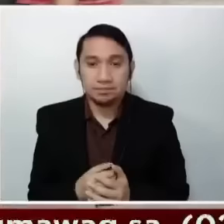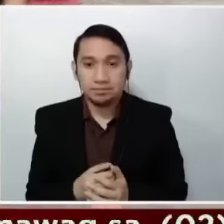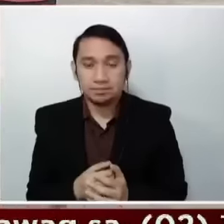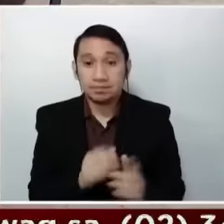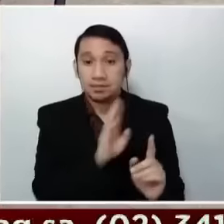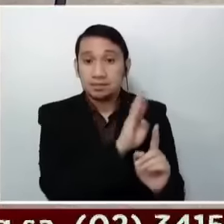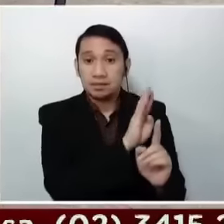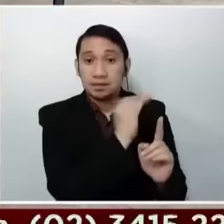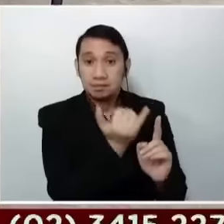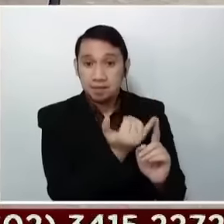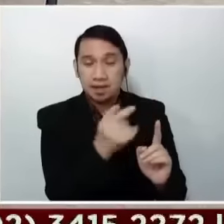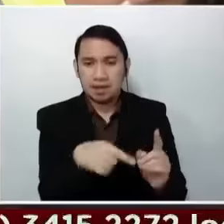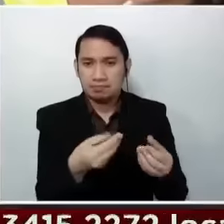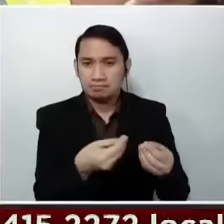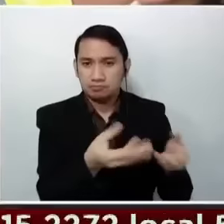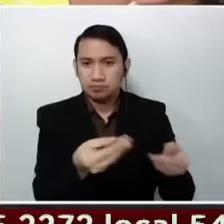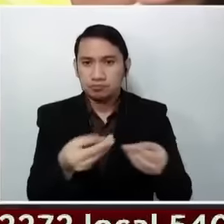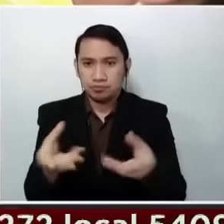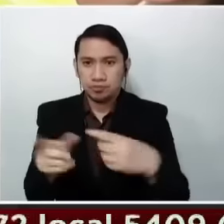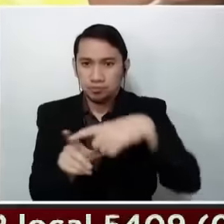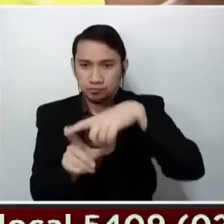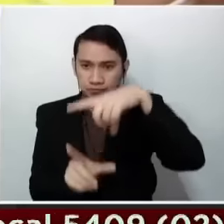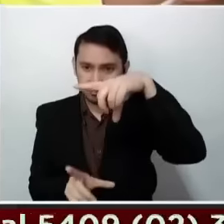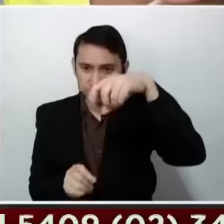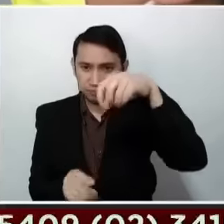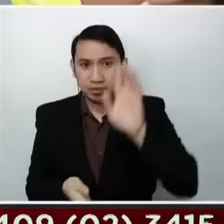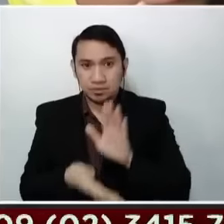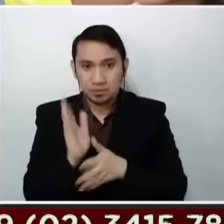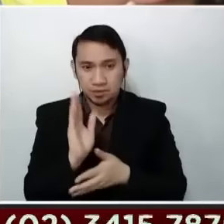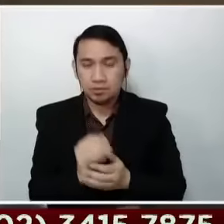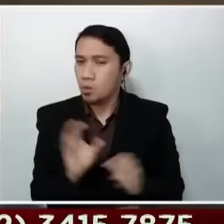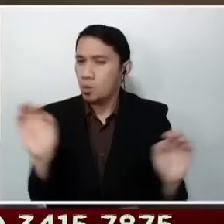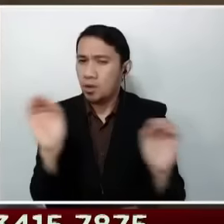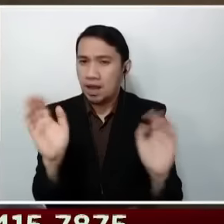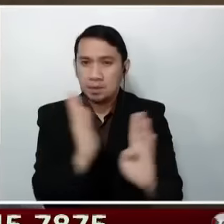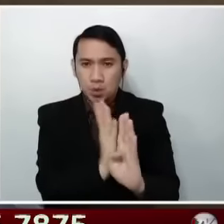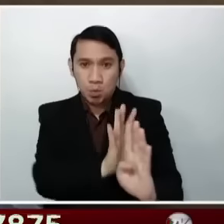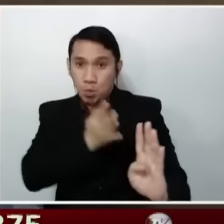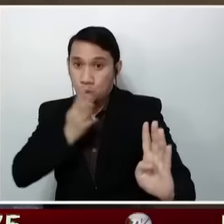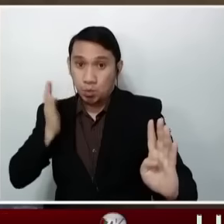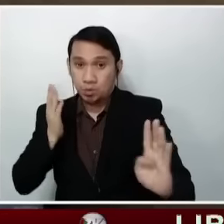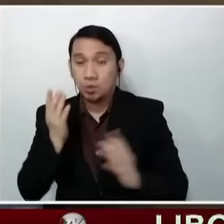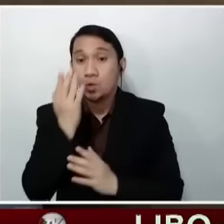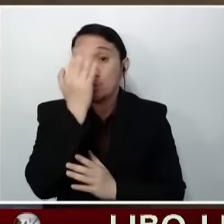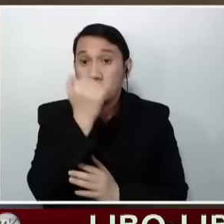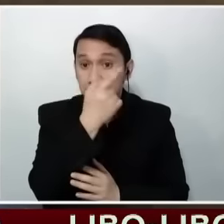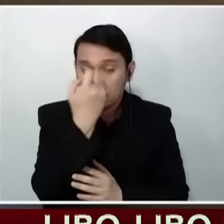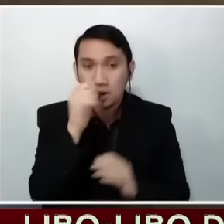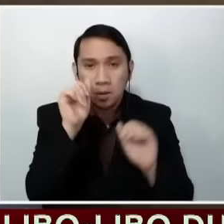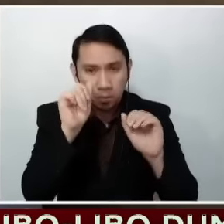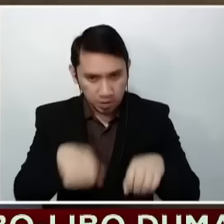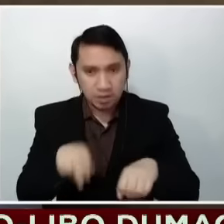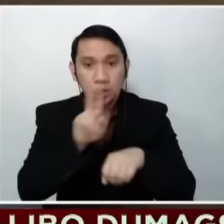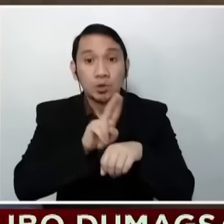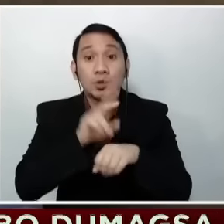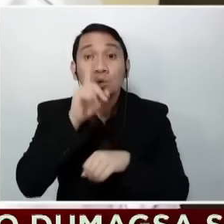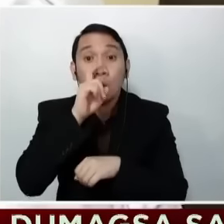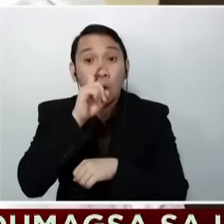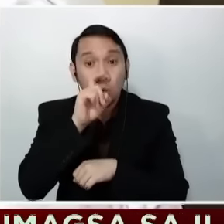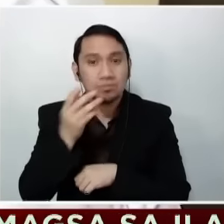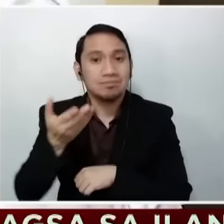ang mga quarantine passes. Wala namang mala-blockbuster na pila dahil pwede pa namang gamitin ang lumang quarantine